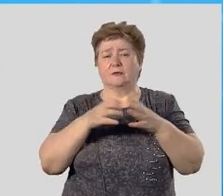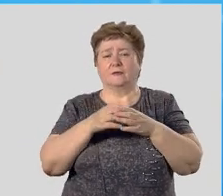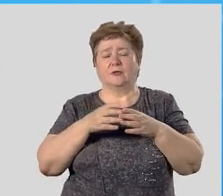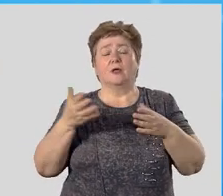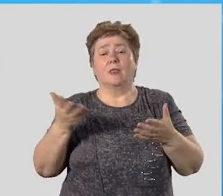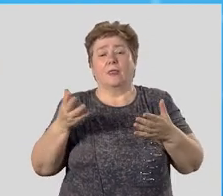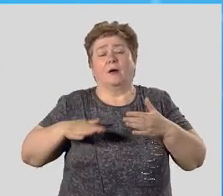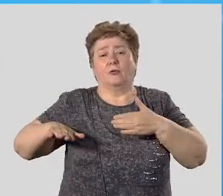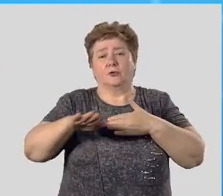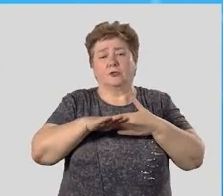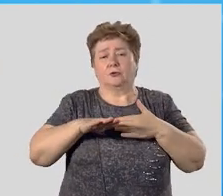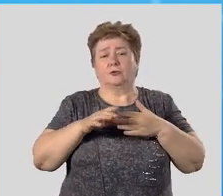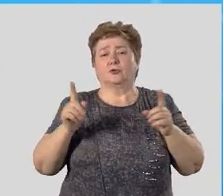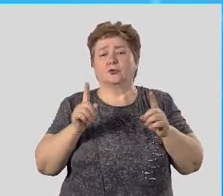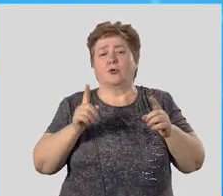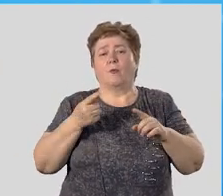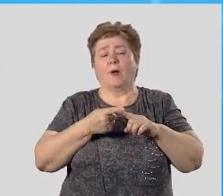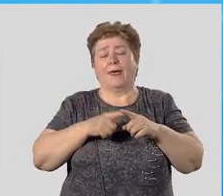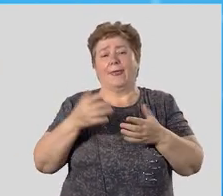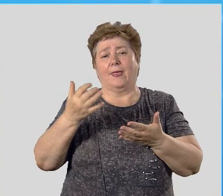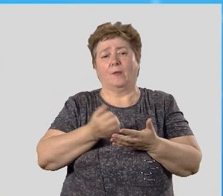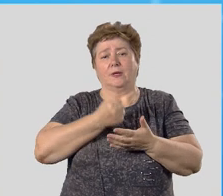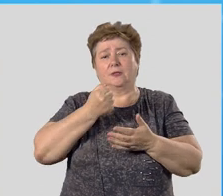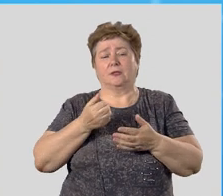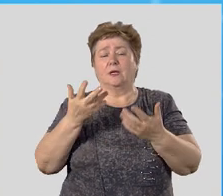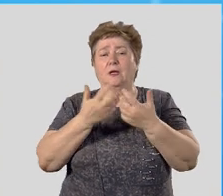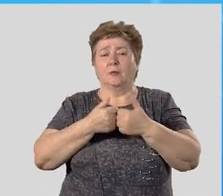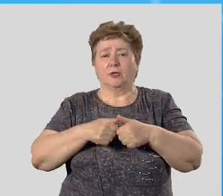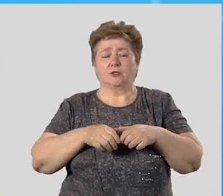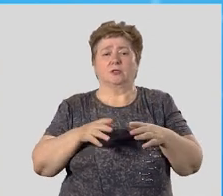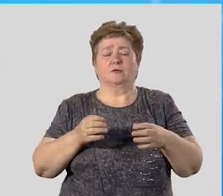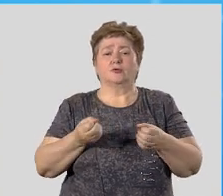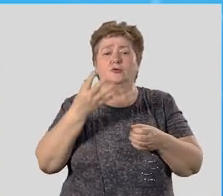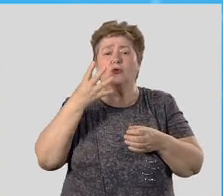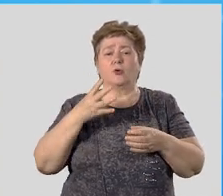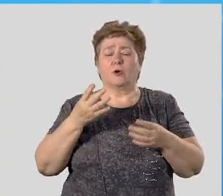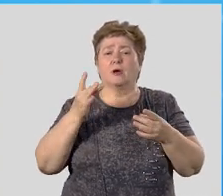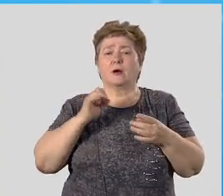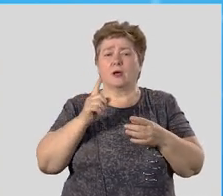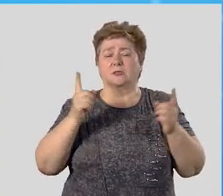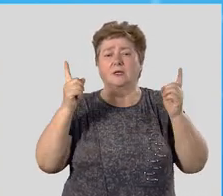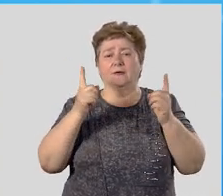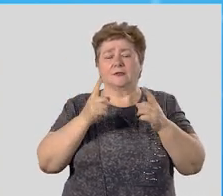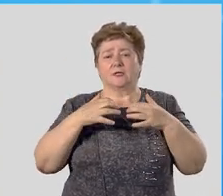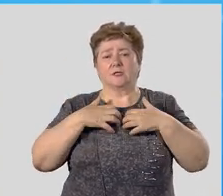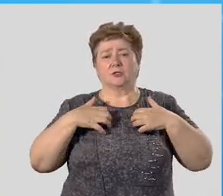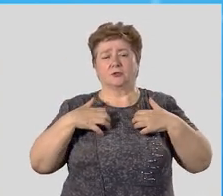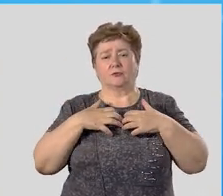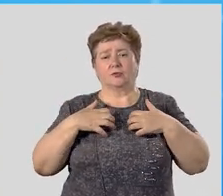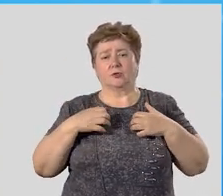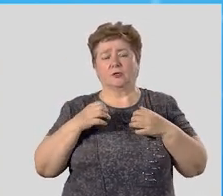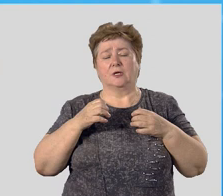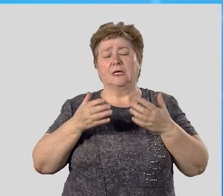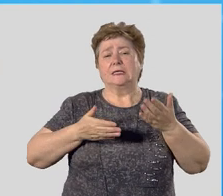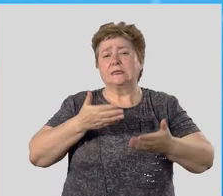территории. Чтобы это определить, подсчитывают, сколько раз встретились животные,